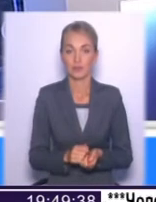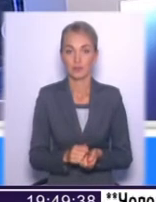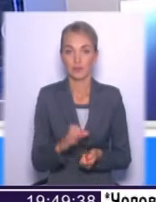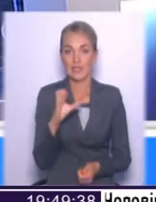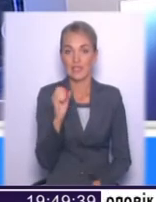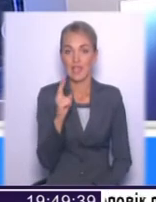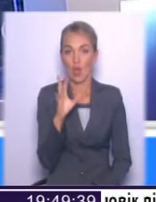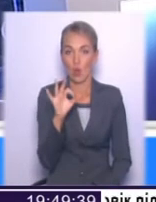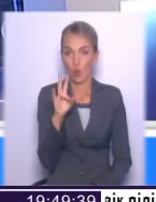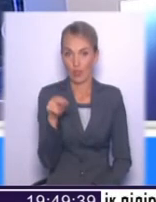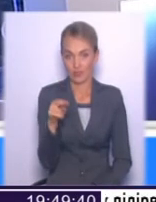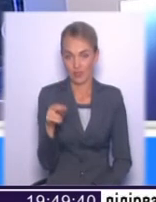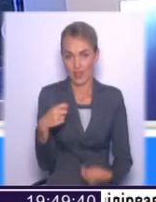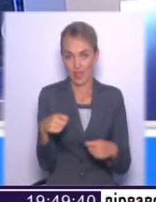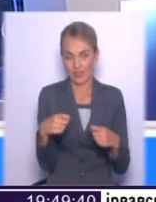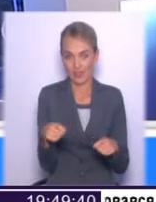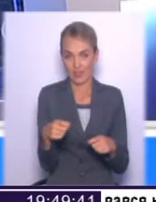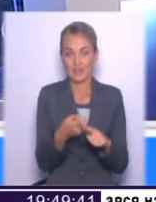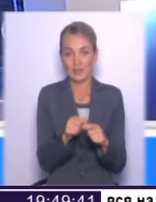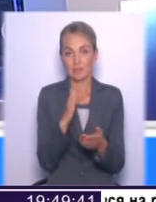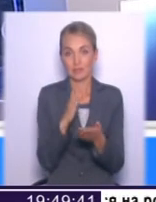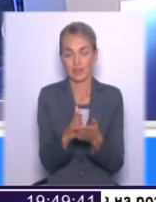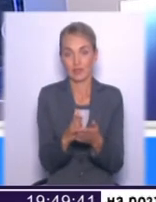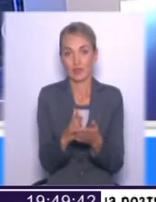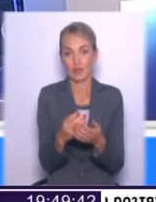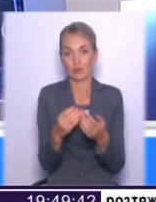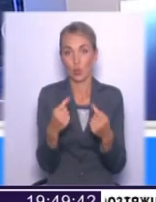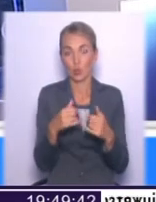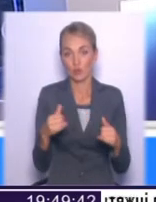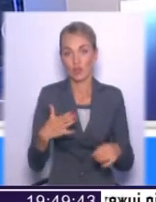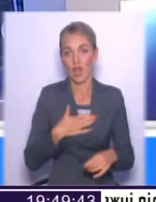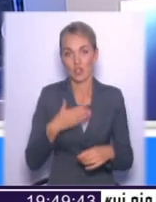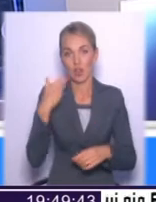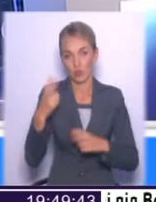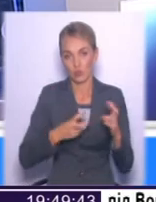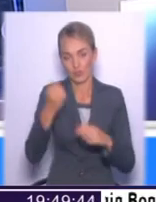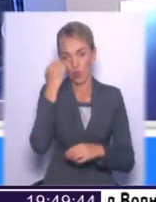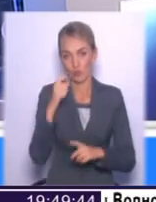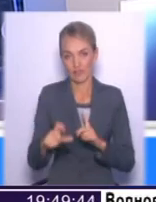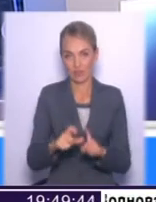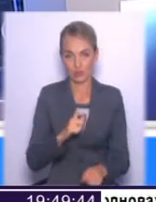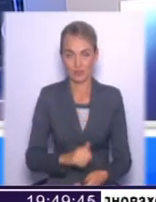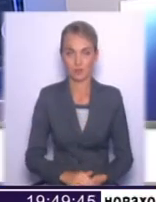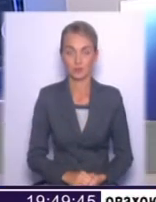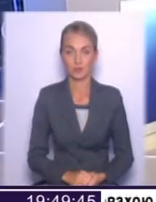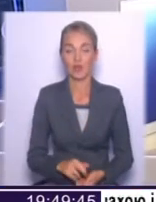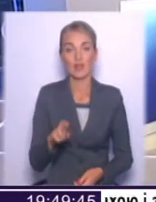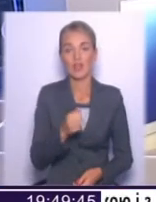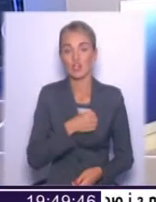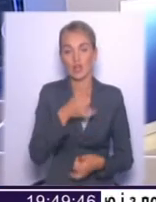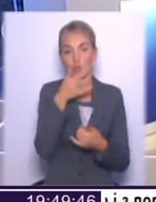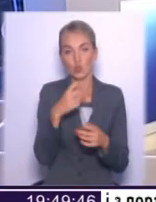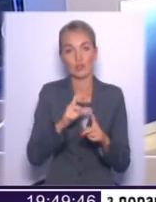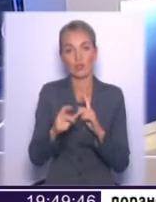секонд-хендів? Це теж стримує розвиток нашої легкої промисловості і так далі. Дякую за відповідь. Дякую. Я, на жаль, не можу відповісти на